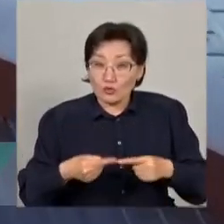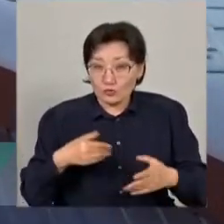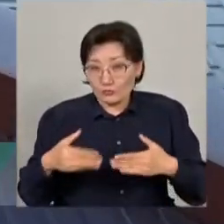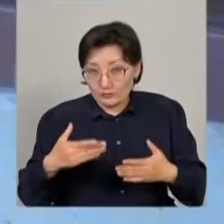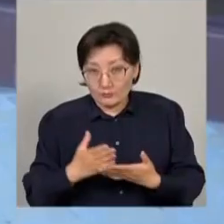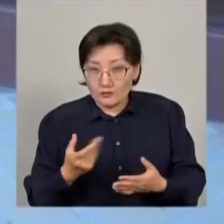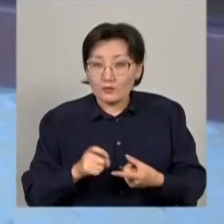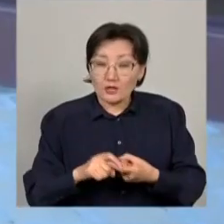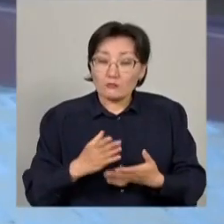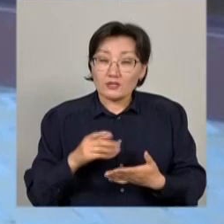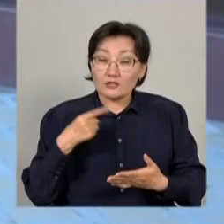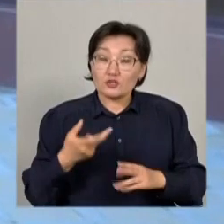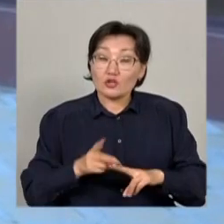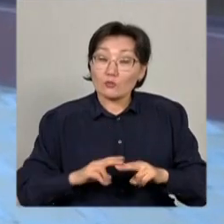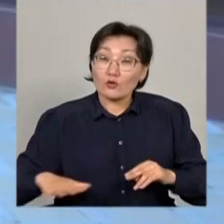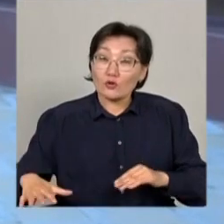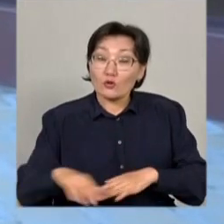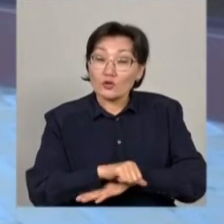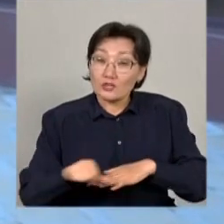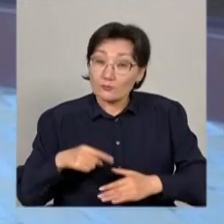дейді. Ол жердегі мәселе бойынша